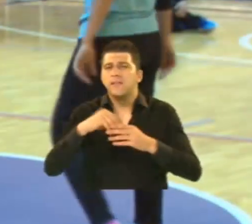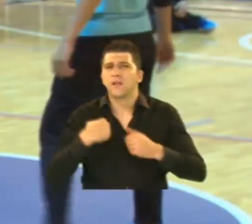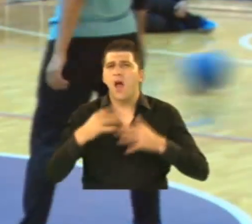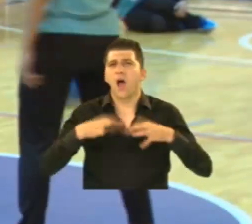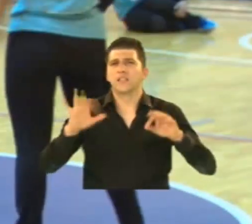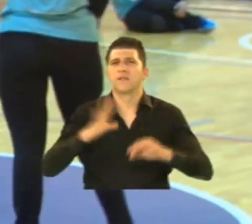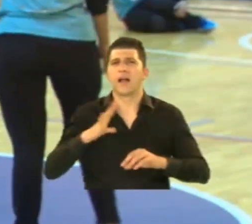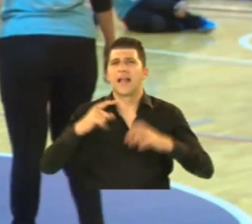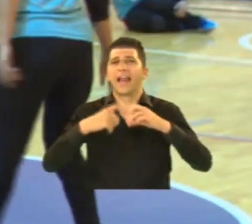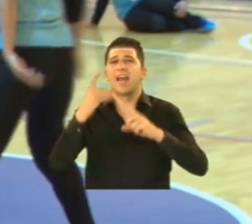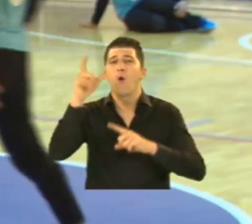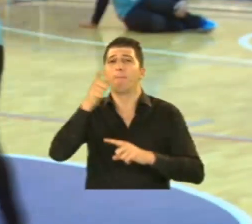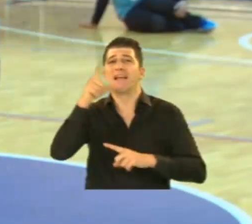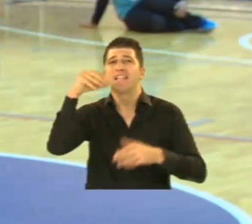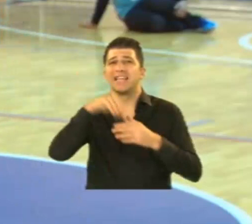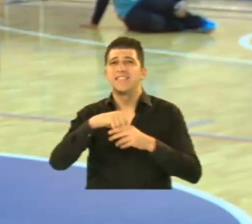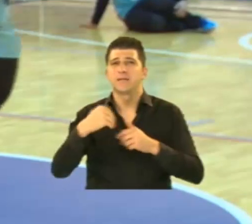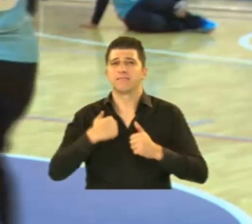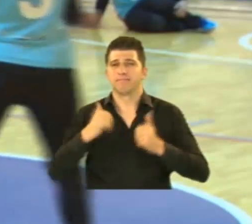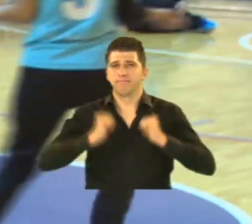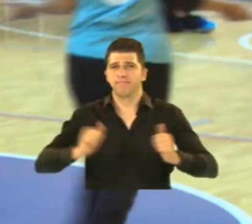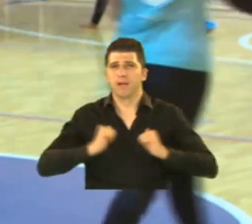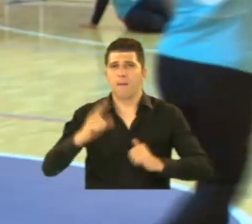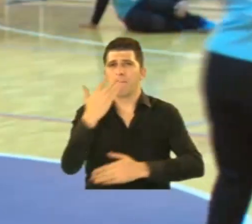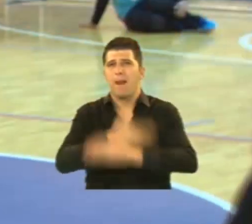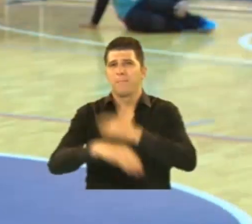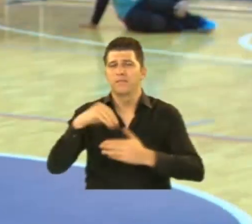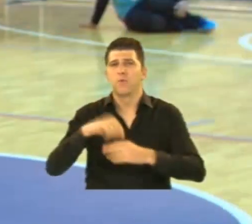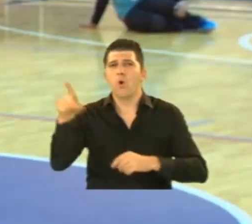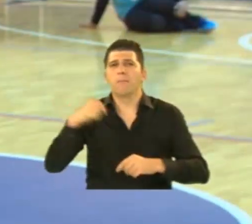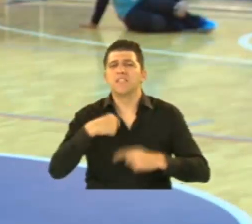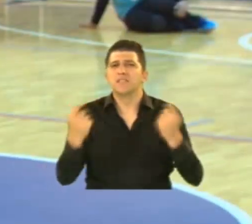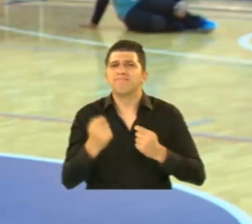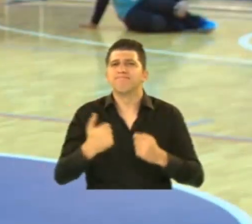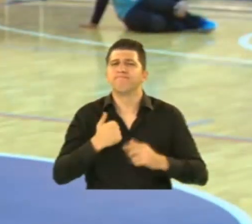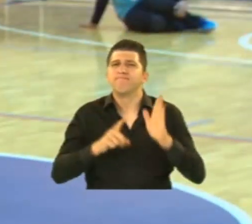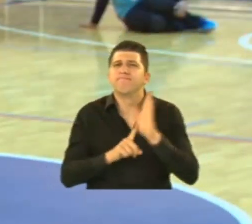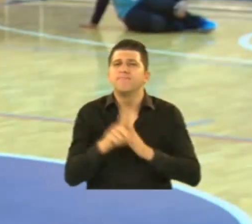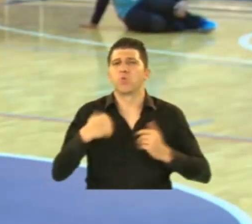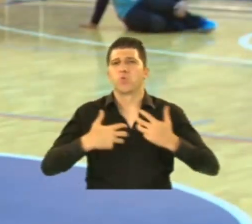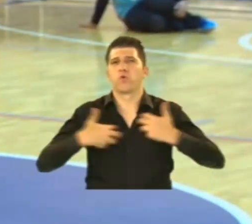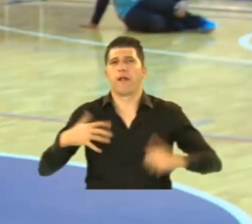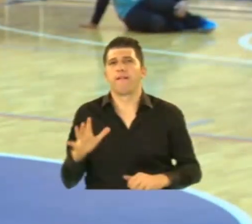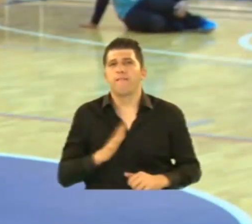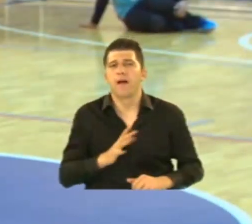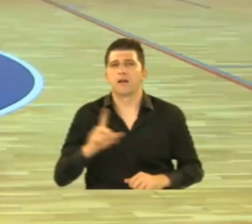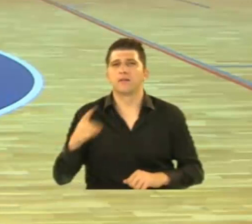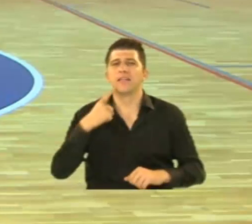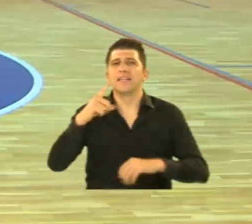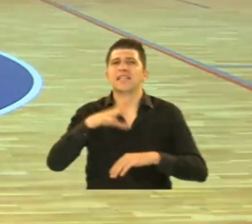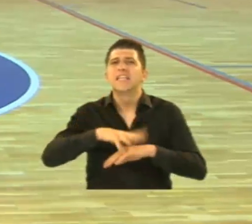Olimpiyatlara hazırlanıyoruz, Rio Paralimpik oyunlarına. Orada da elimizden gelen en iyisini yapacağını düşünüyorum. Sporcularımıza